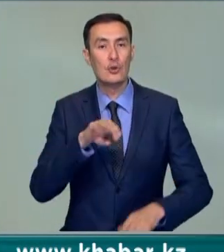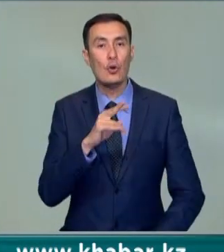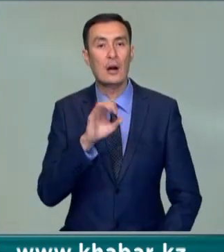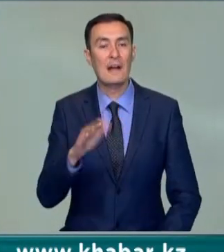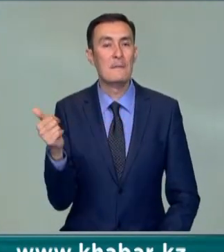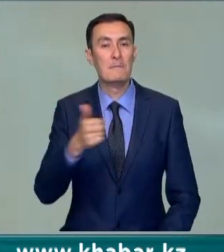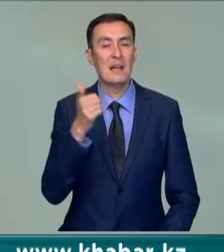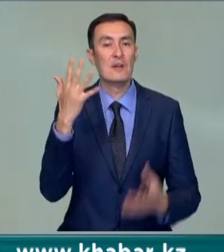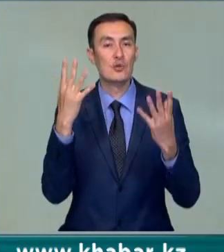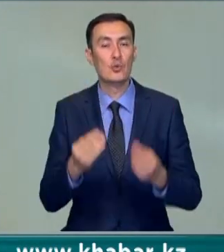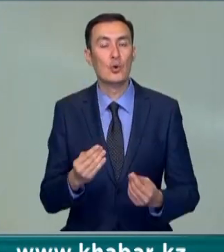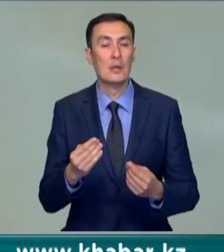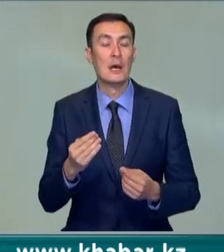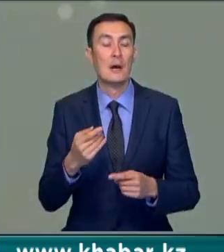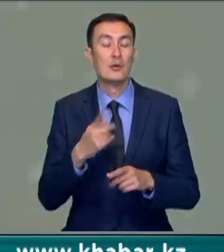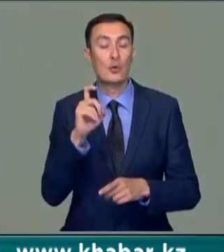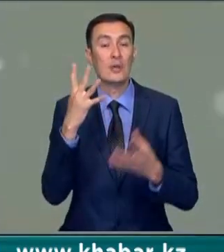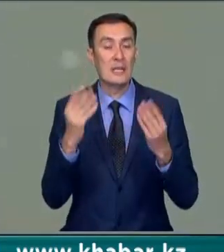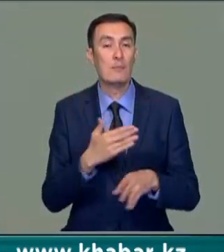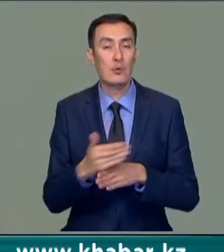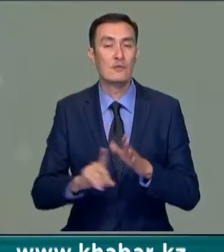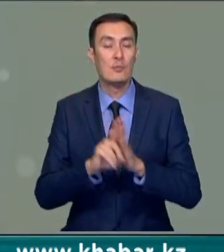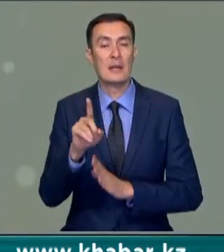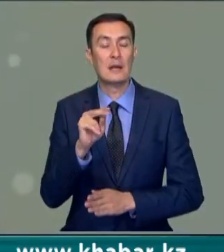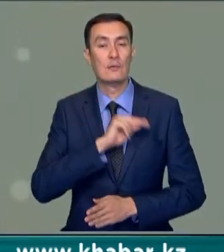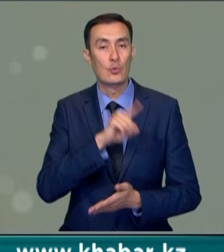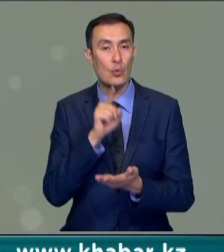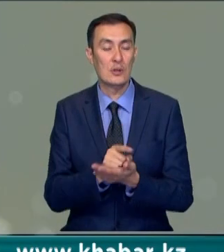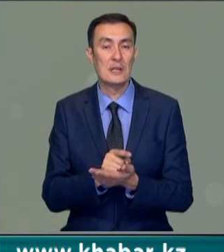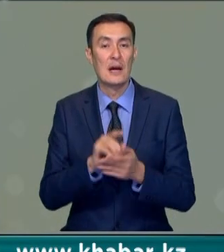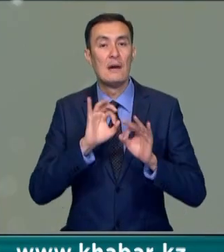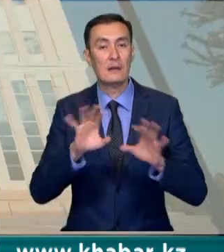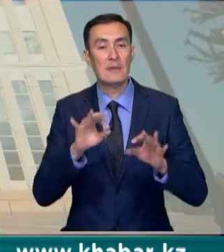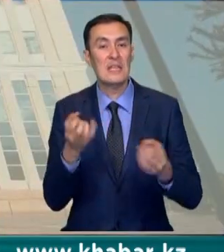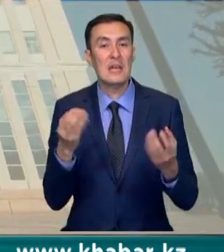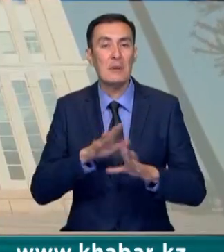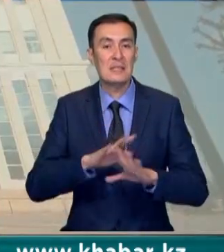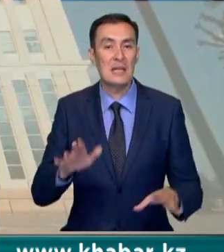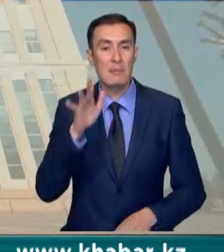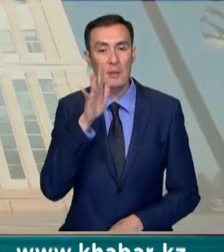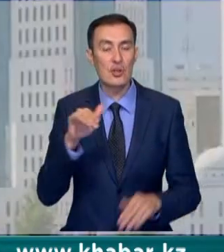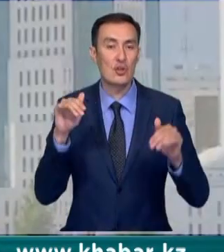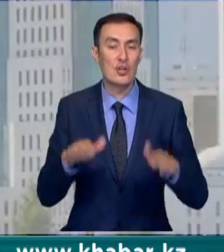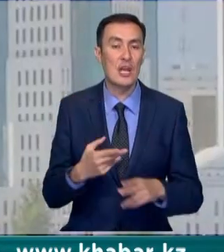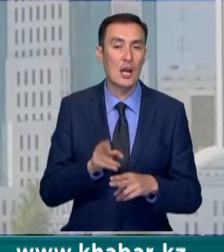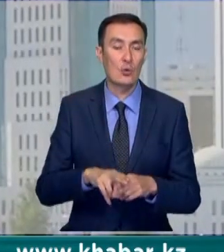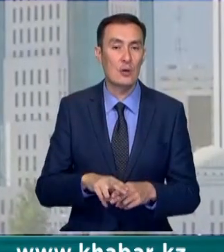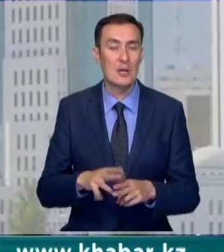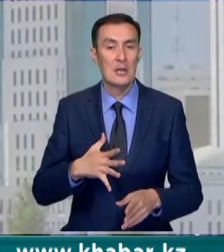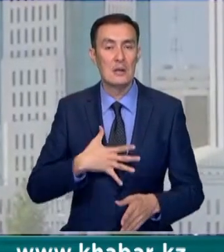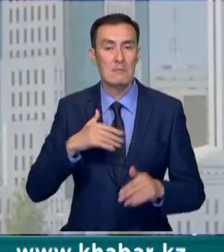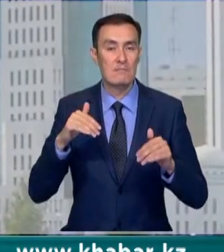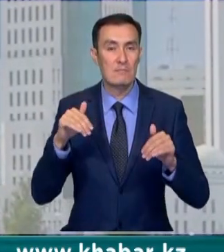в первые 100 дней после вступления в должность президента страны. В картине представлены непростые моменты и решения, которые принял